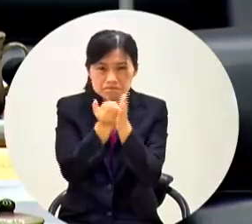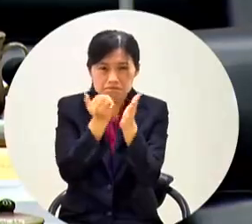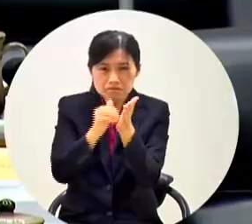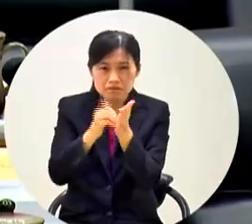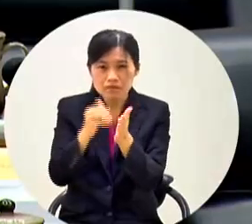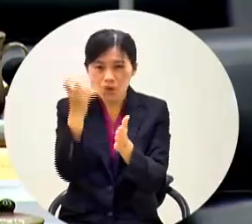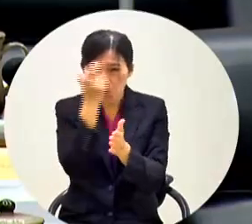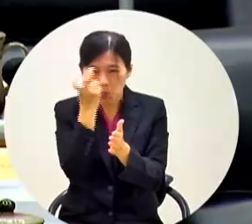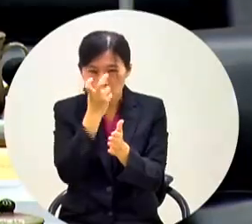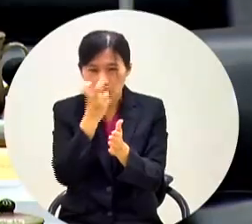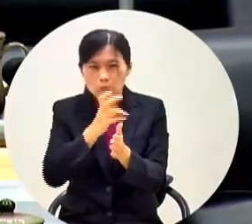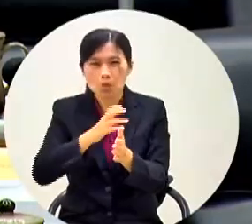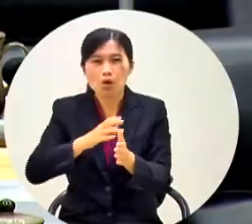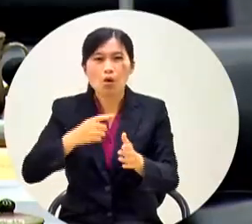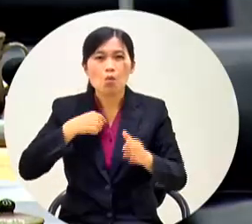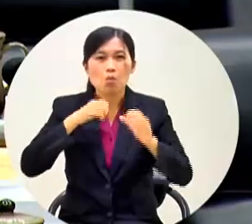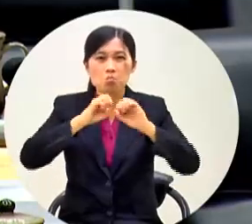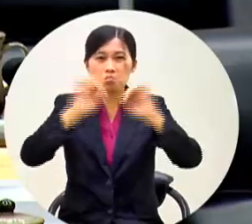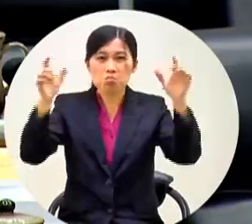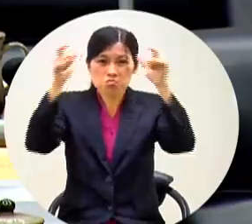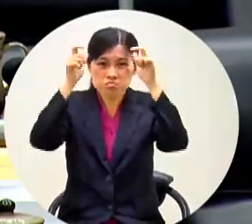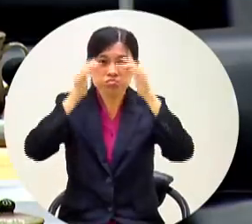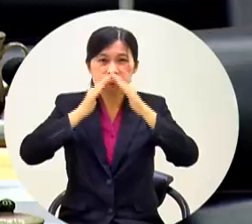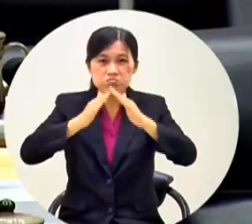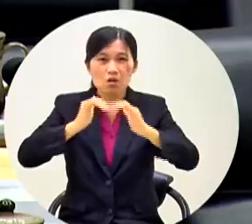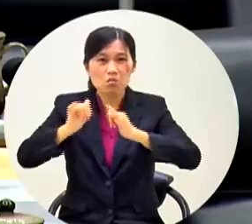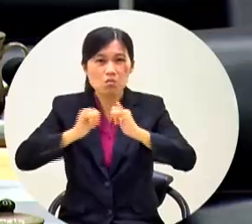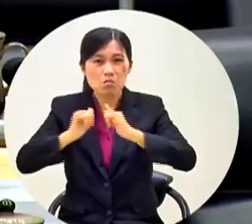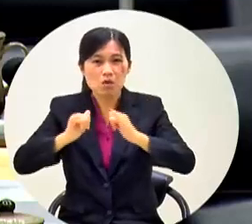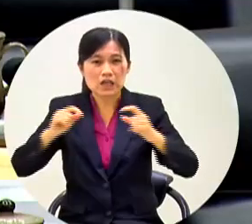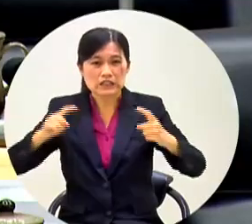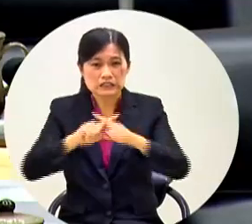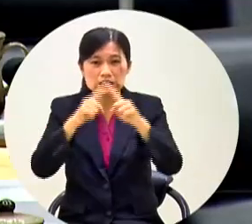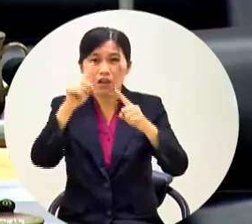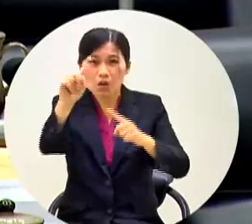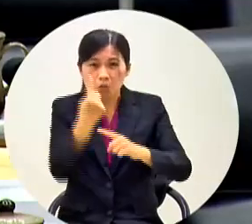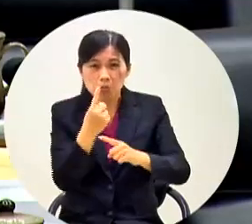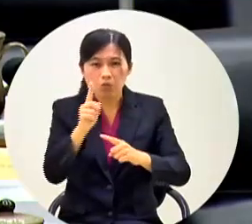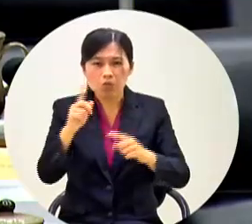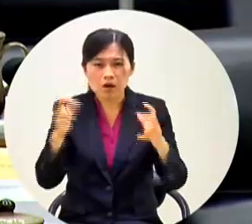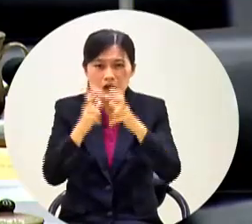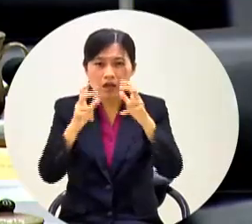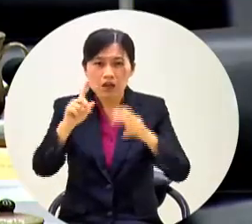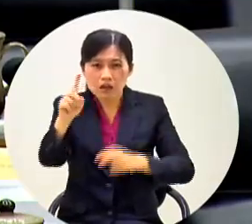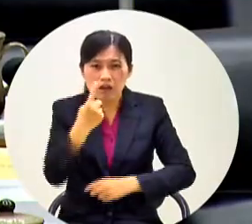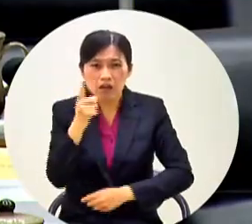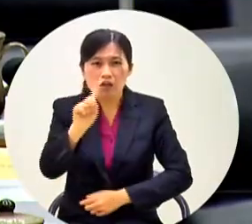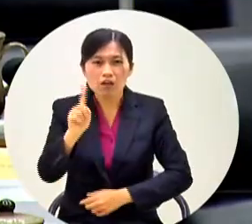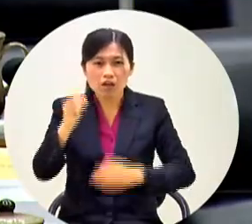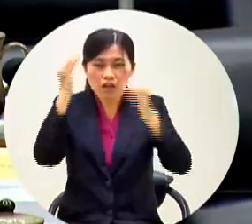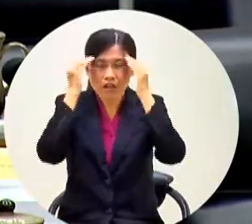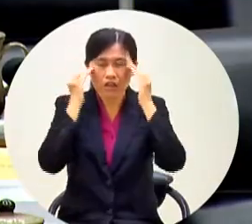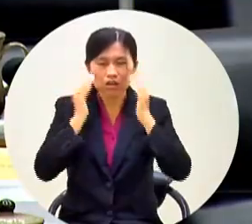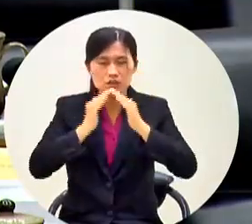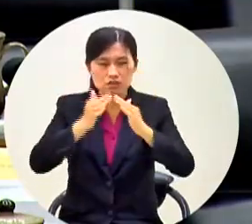道，争议的主轴是韩市长本身问题，是国民党在处理议事的问题。